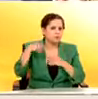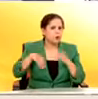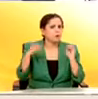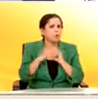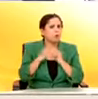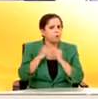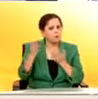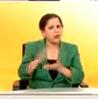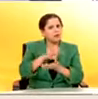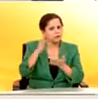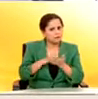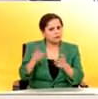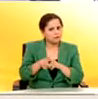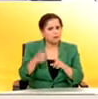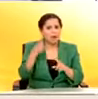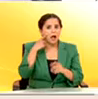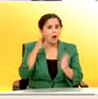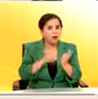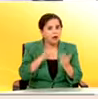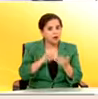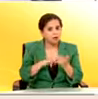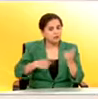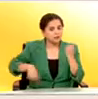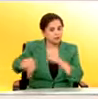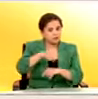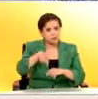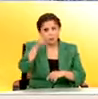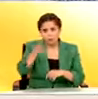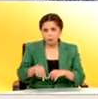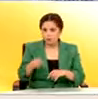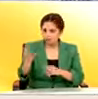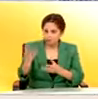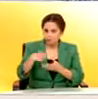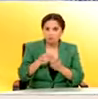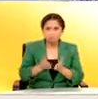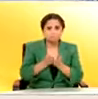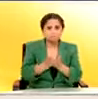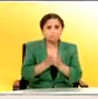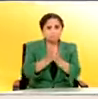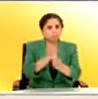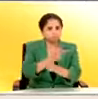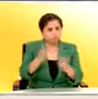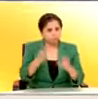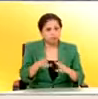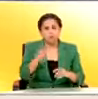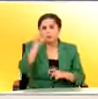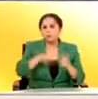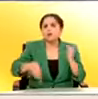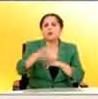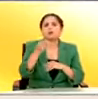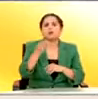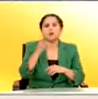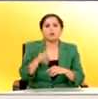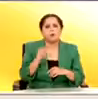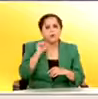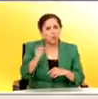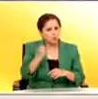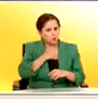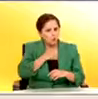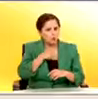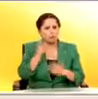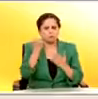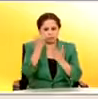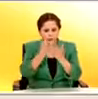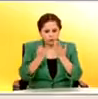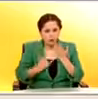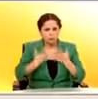में आईएनएस माहे को भारतीय नौसेना में शामिल किया गया। कुछ लोगों के बीच इसके स्वदेशी डिजाइन को